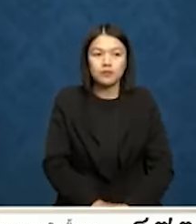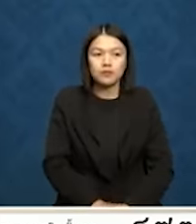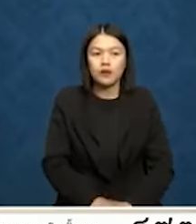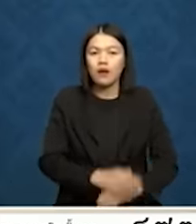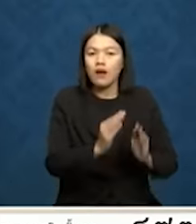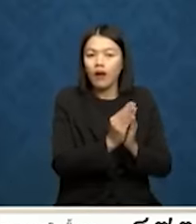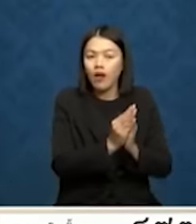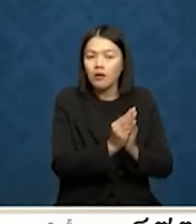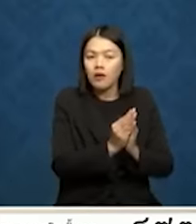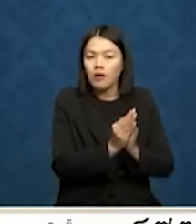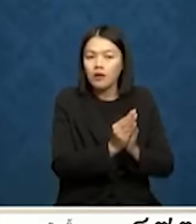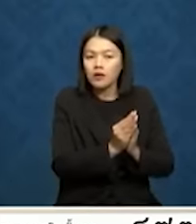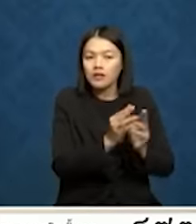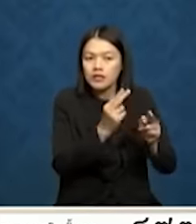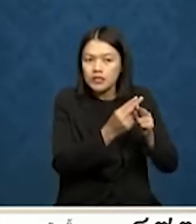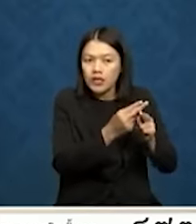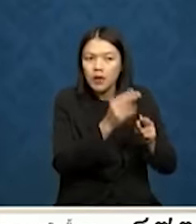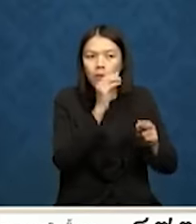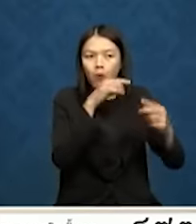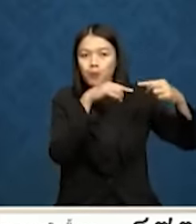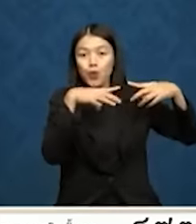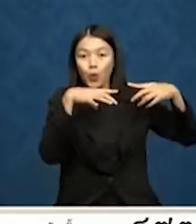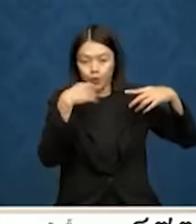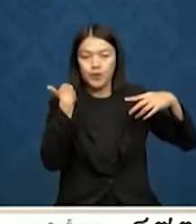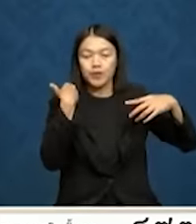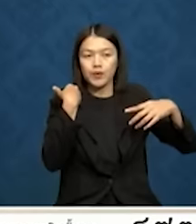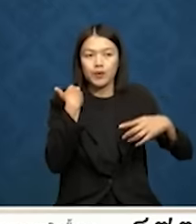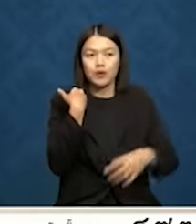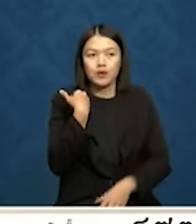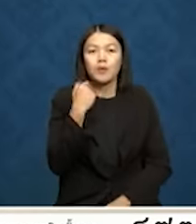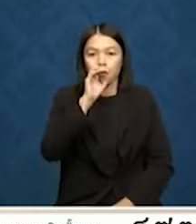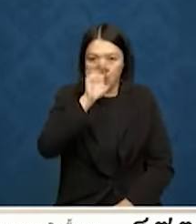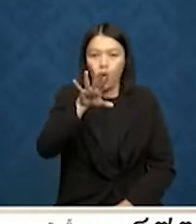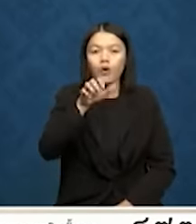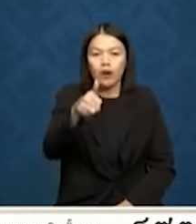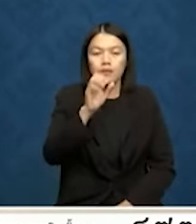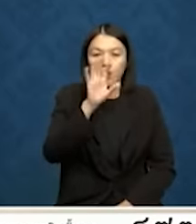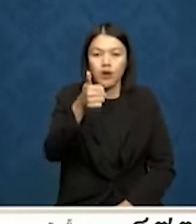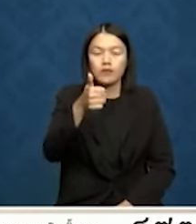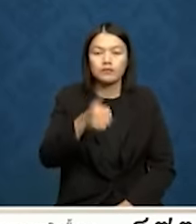คะแนนที่ออกมาว่าท่านขานชื่ออะไรไม่ตรงกันท่านก็ทักท้วงได้ครับ